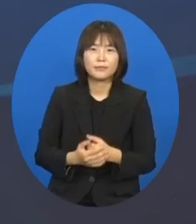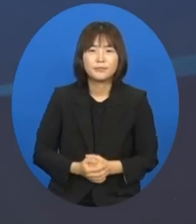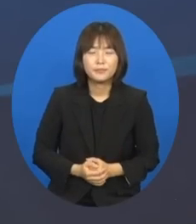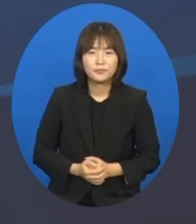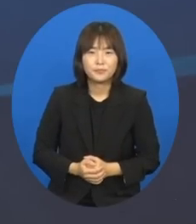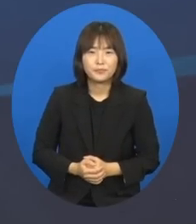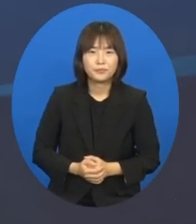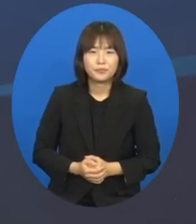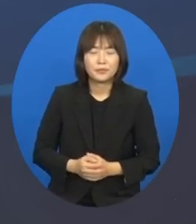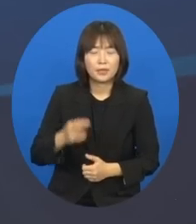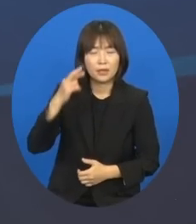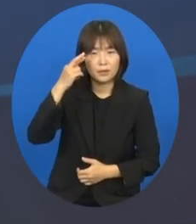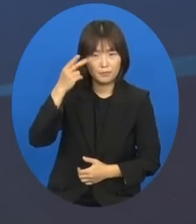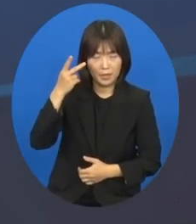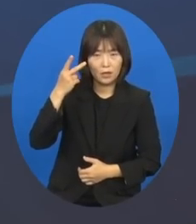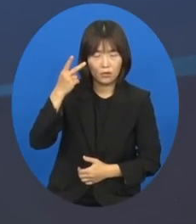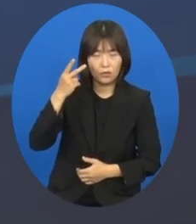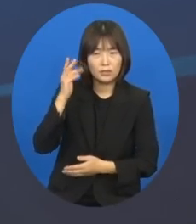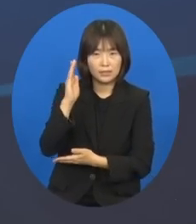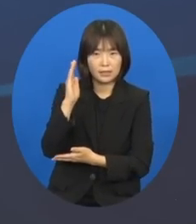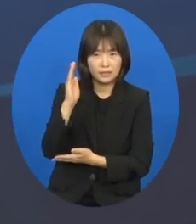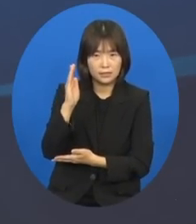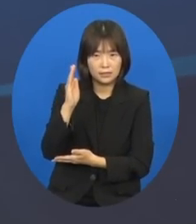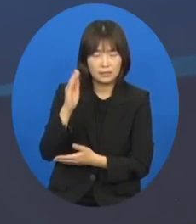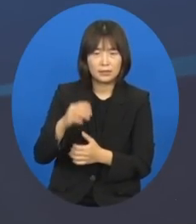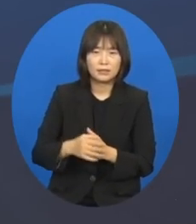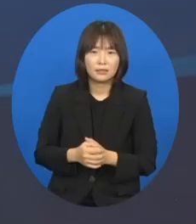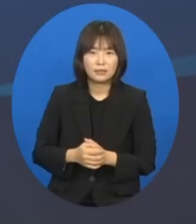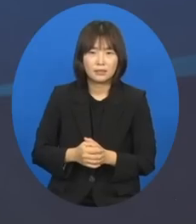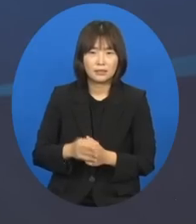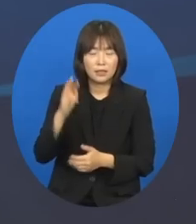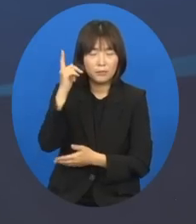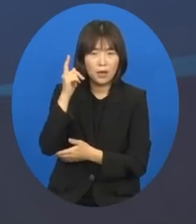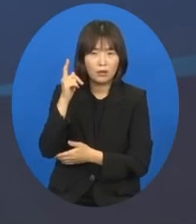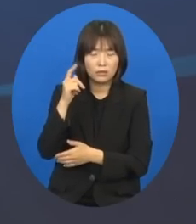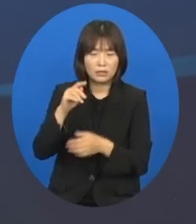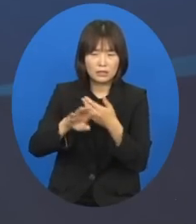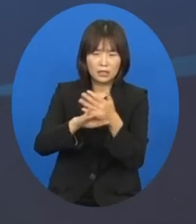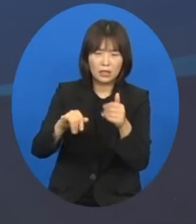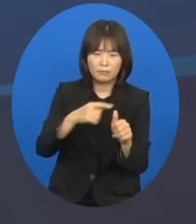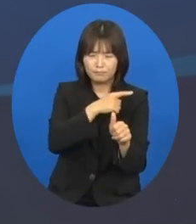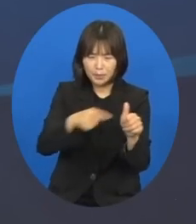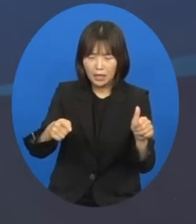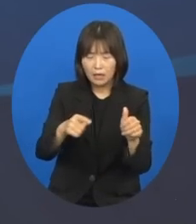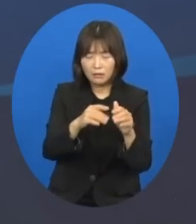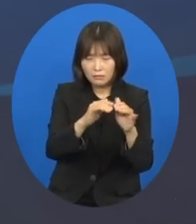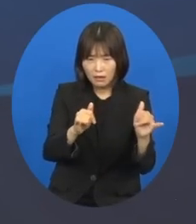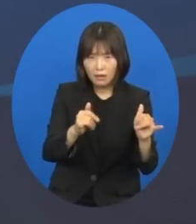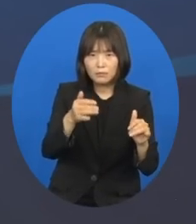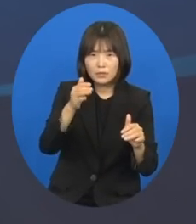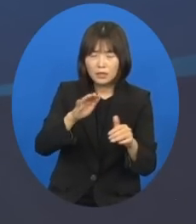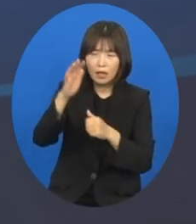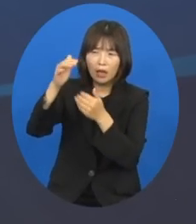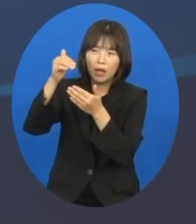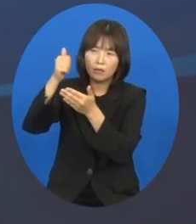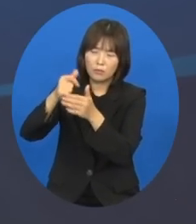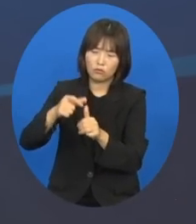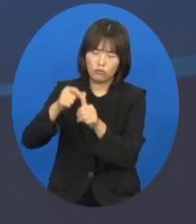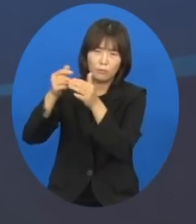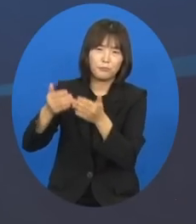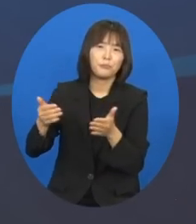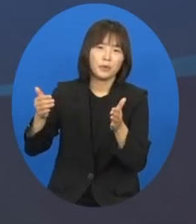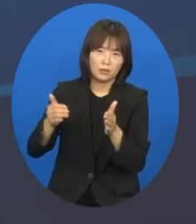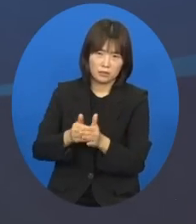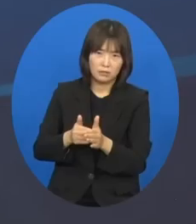바울의 이야기였는데요 바울이 살인자였는데 구원받아서 하나님 앞에 얼마나 얼마나